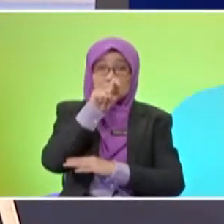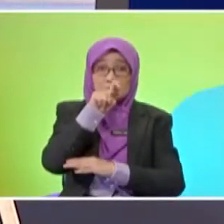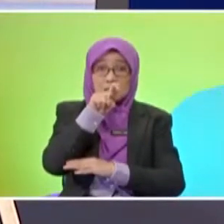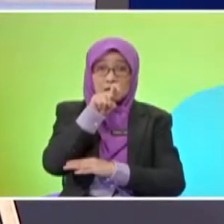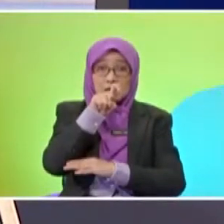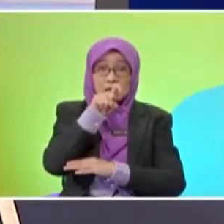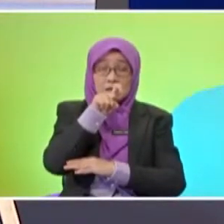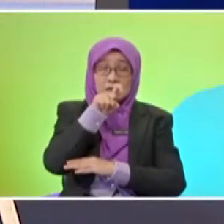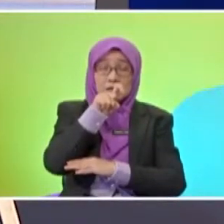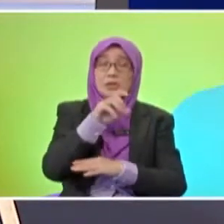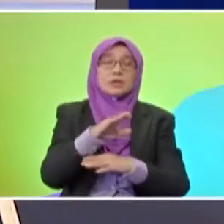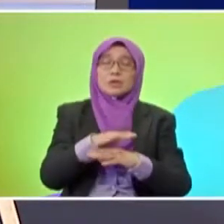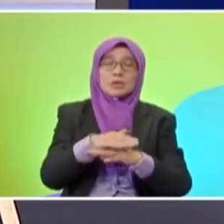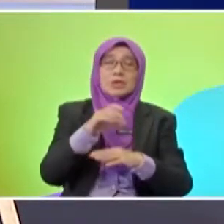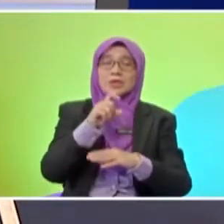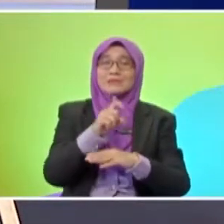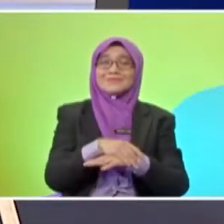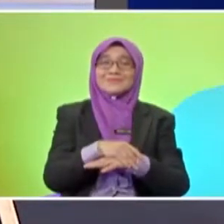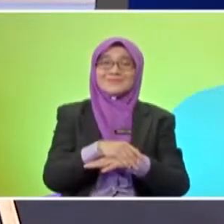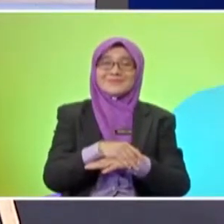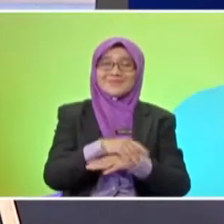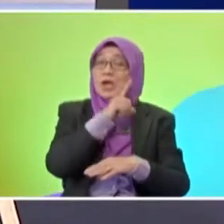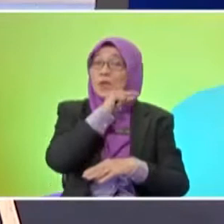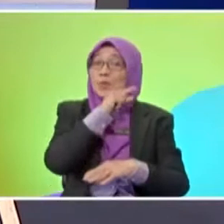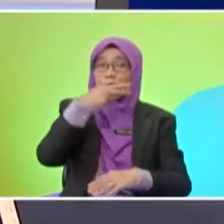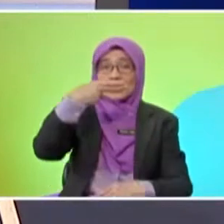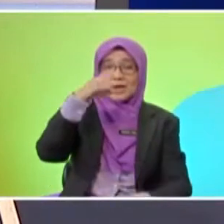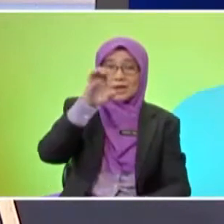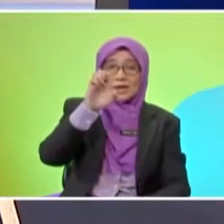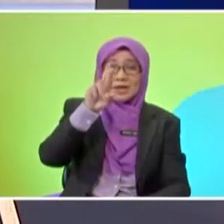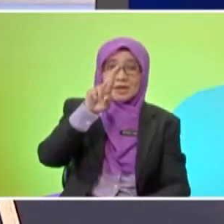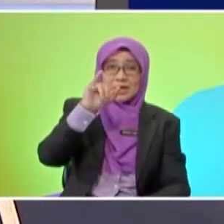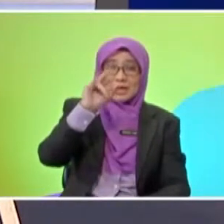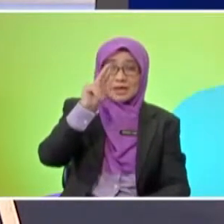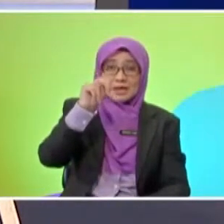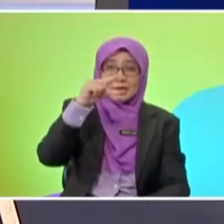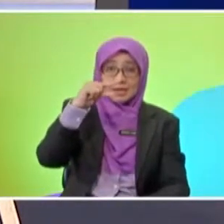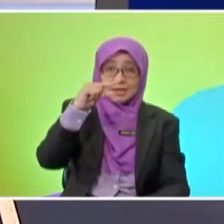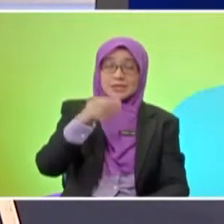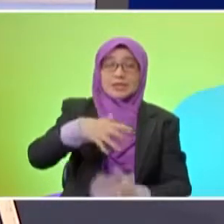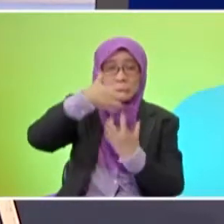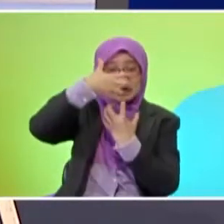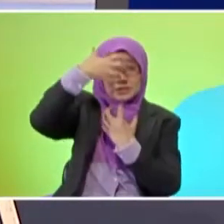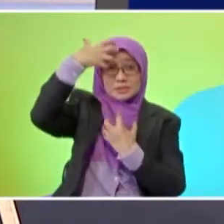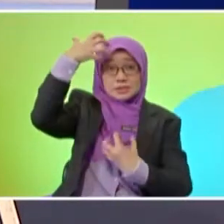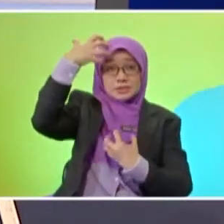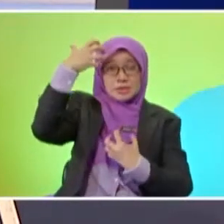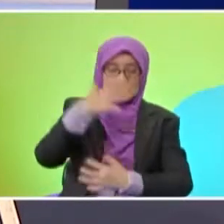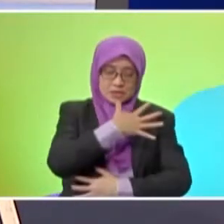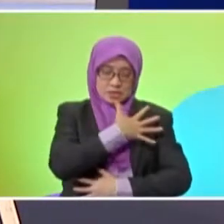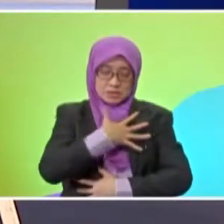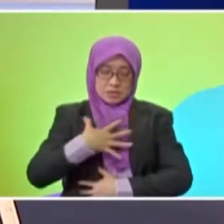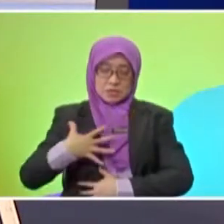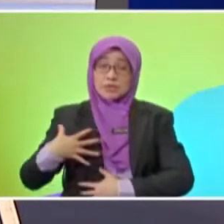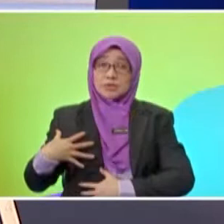singa kepada kuning burung hering burung hering dengan single yang kedua ada kuda belang